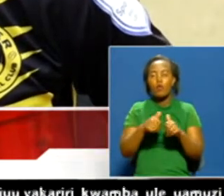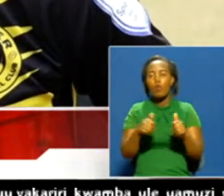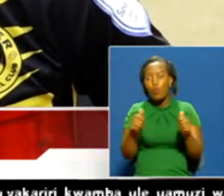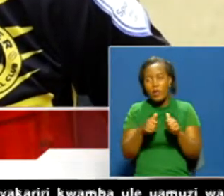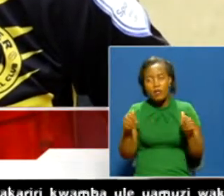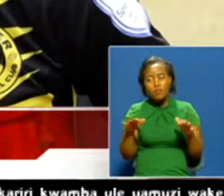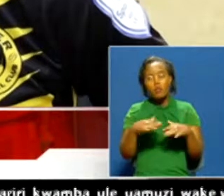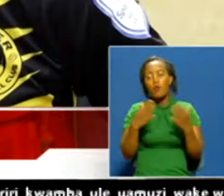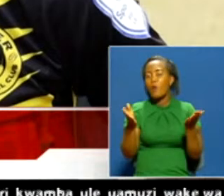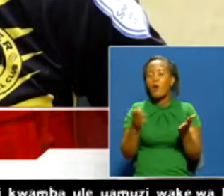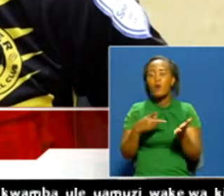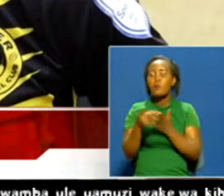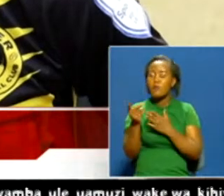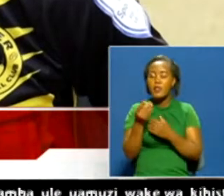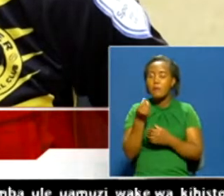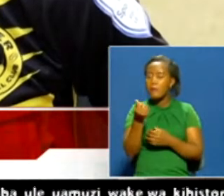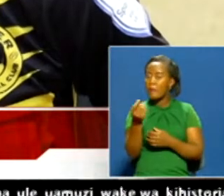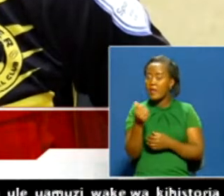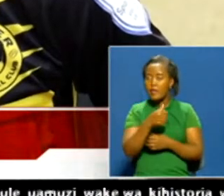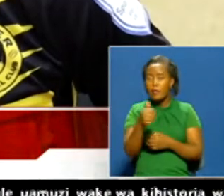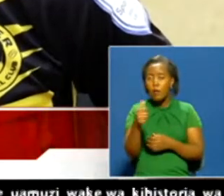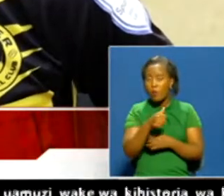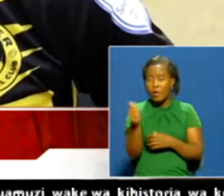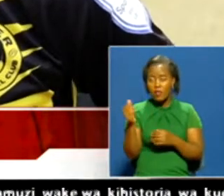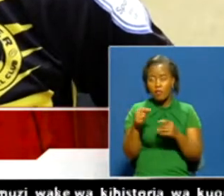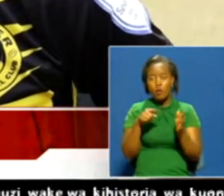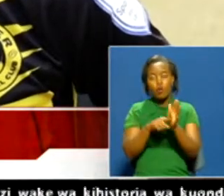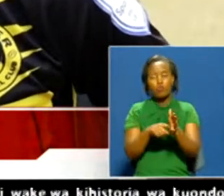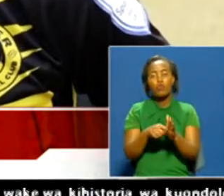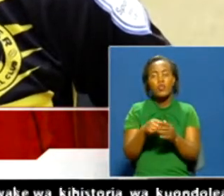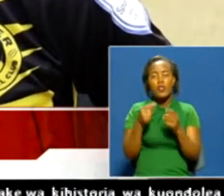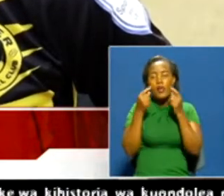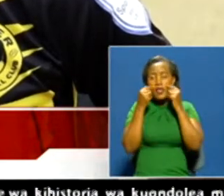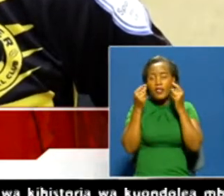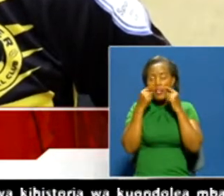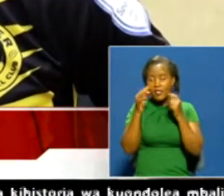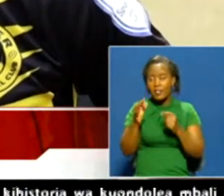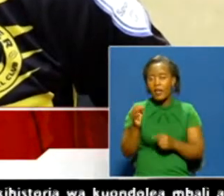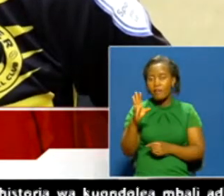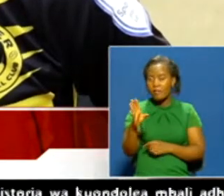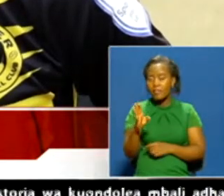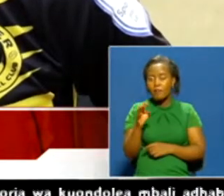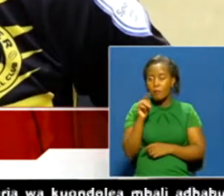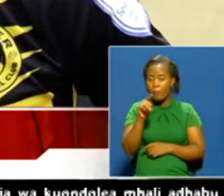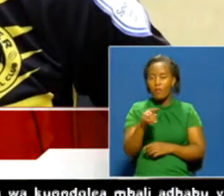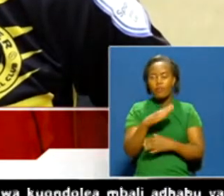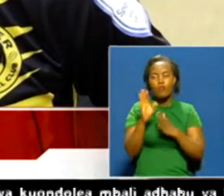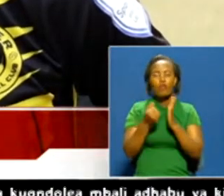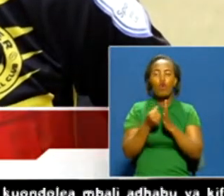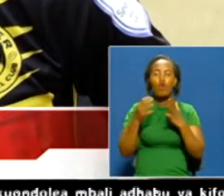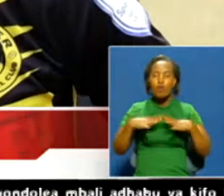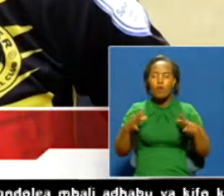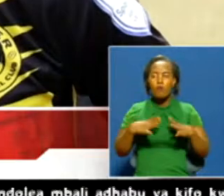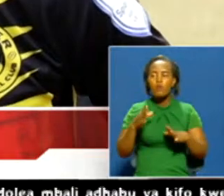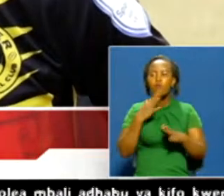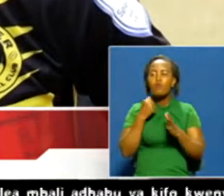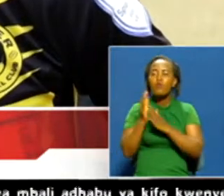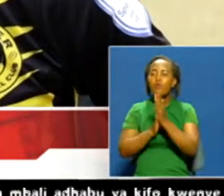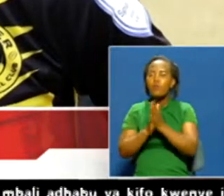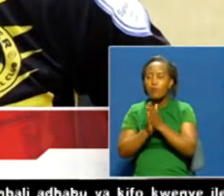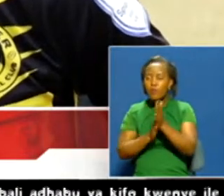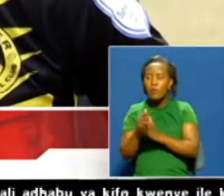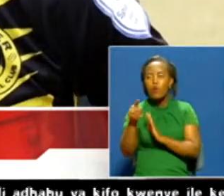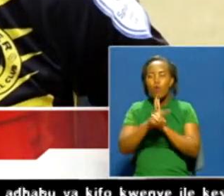a better green pasture than maybe Tusk FC. I think everyone is yearning to play CAF Champions League, so working